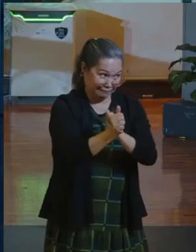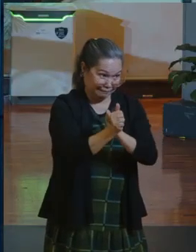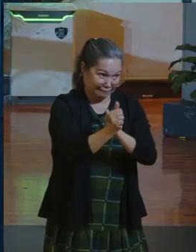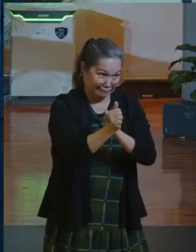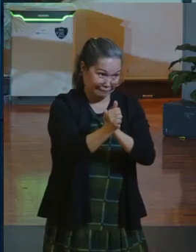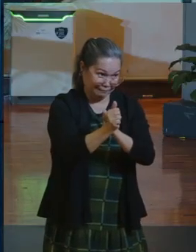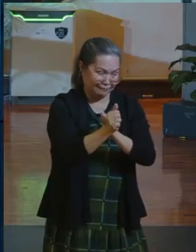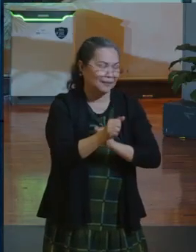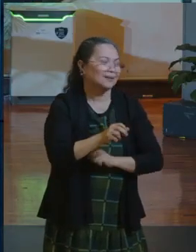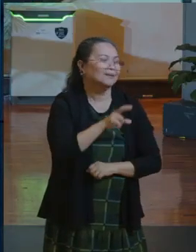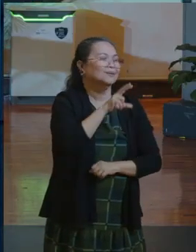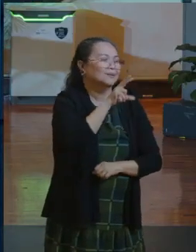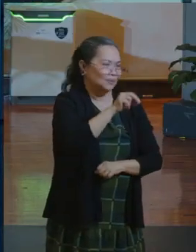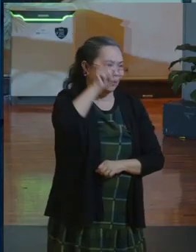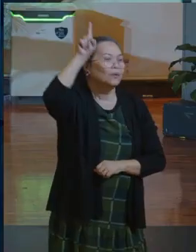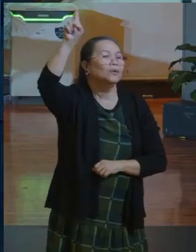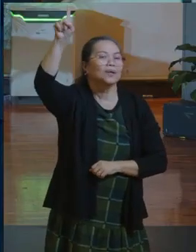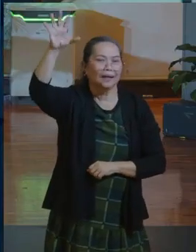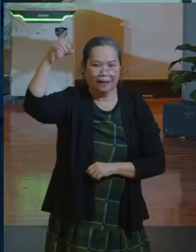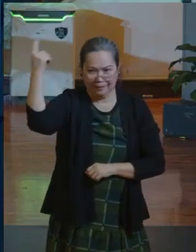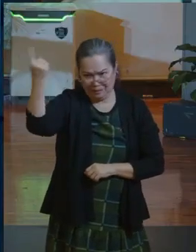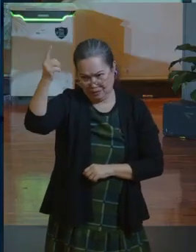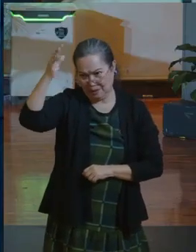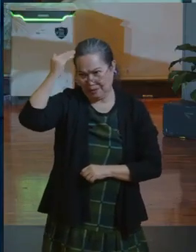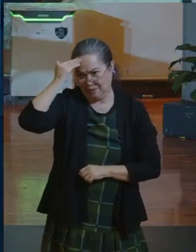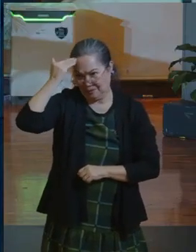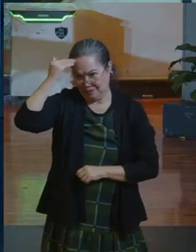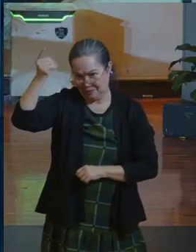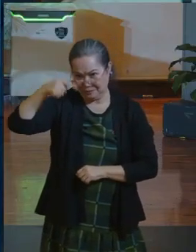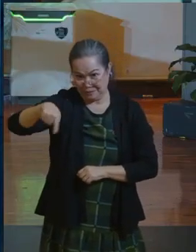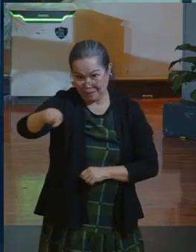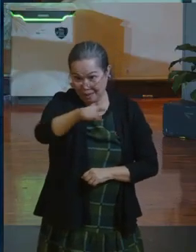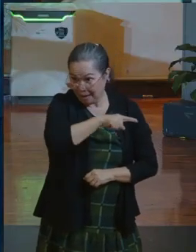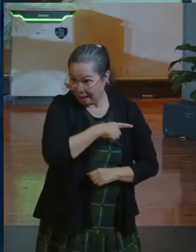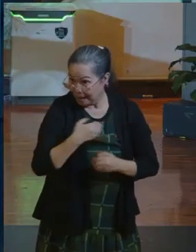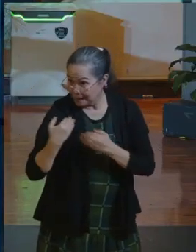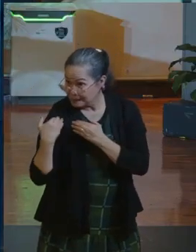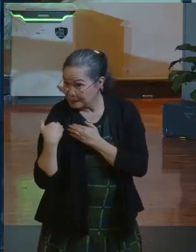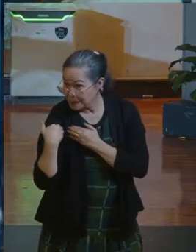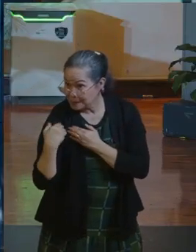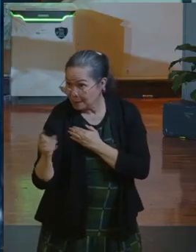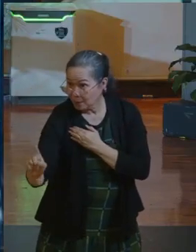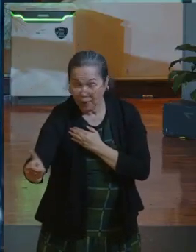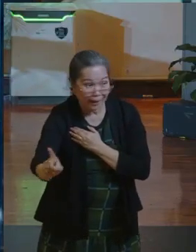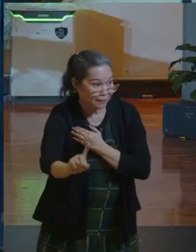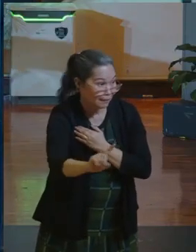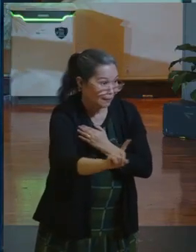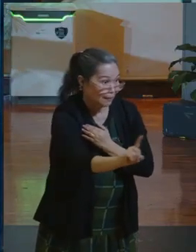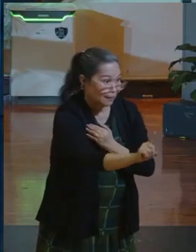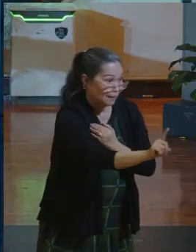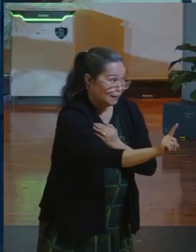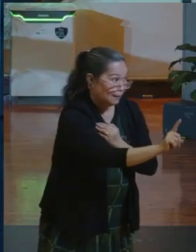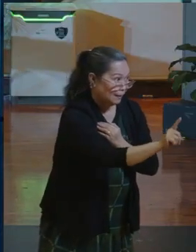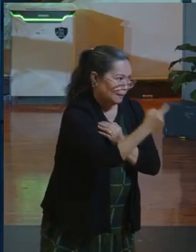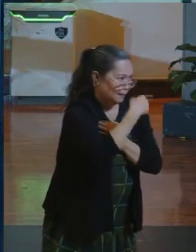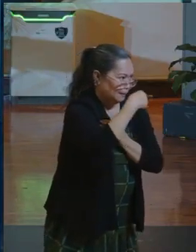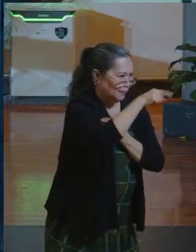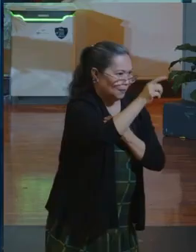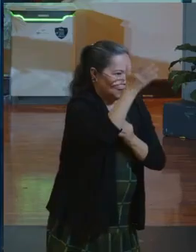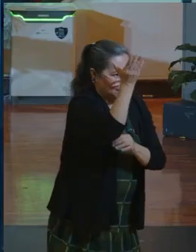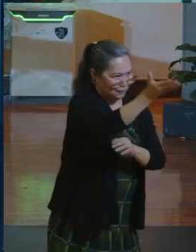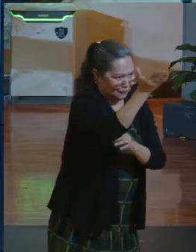ang Diyos lang ang may alam. Ang aking responsibilidad is to go, preach